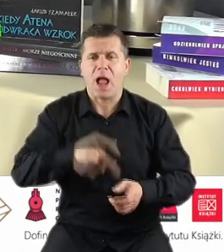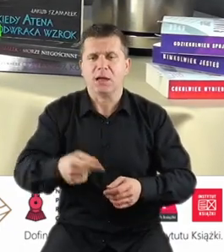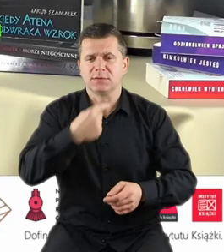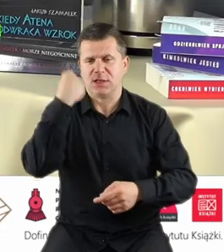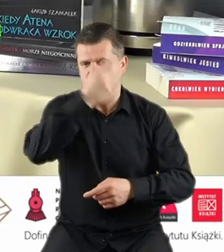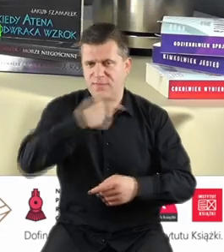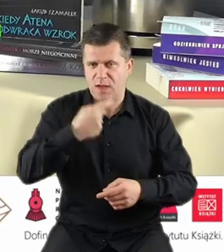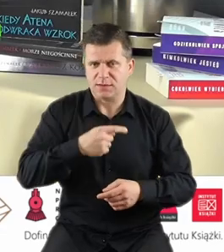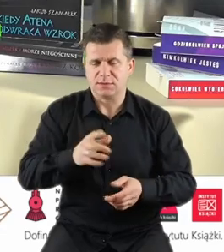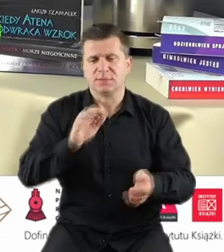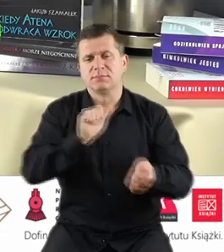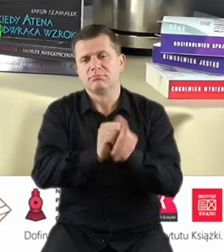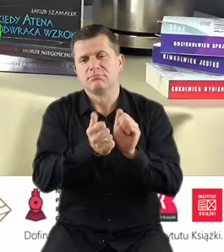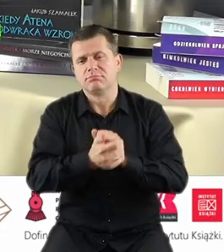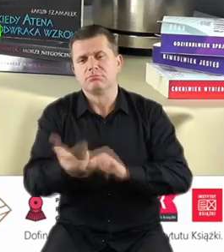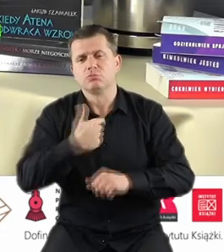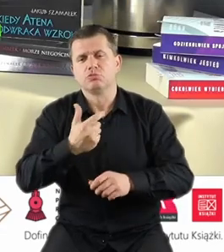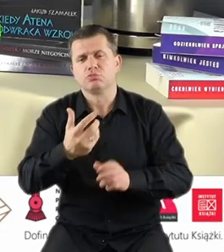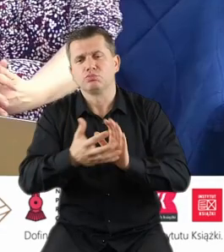telefonie.